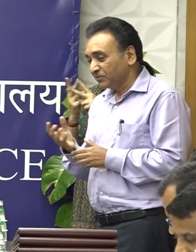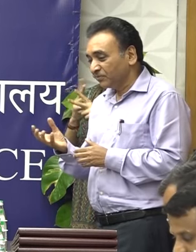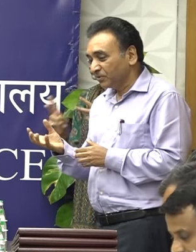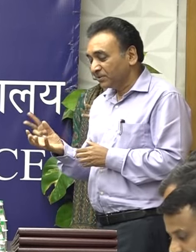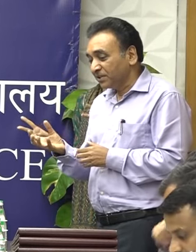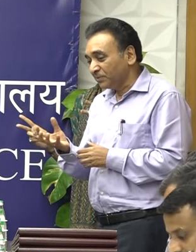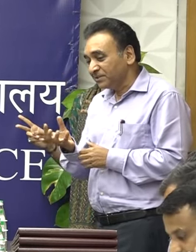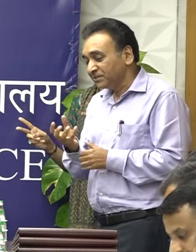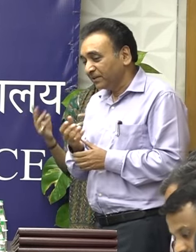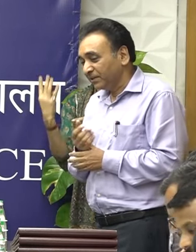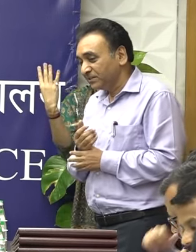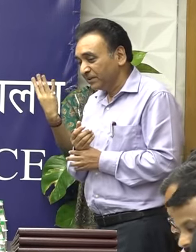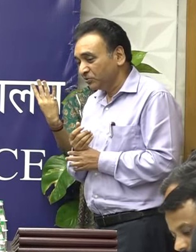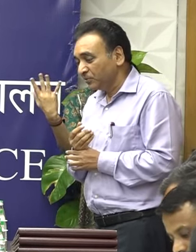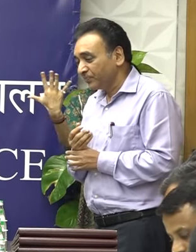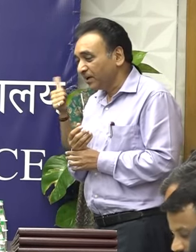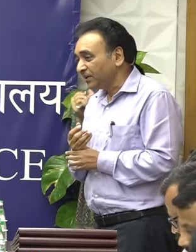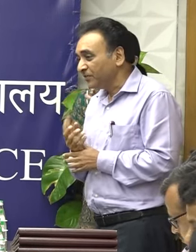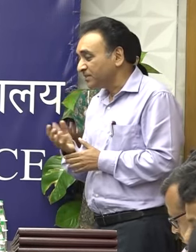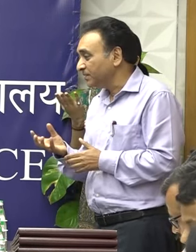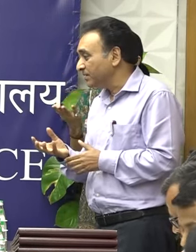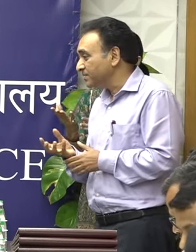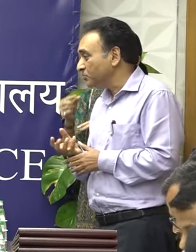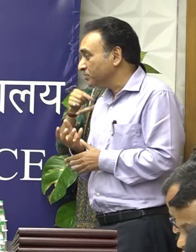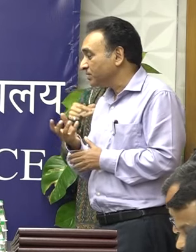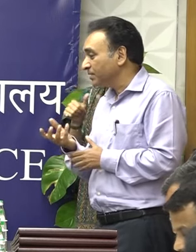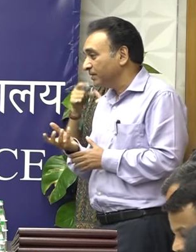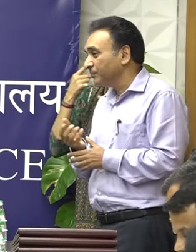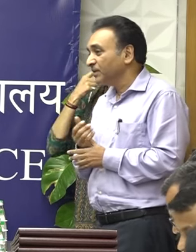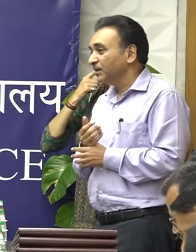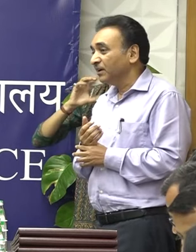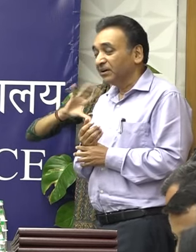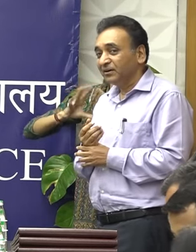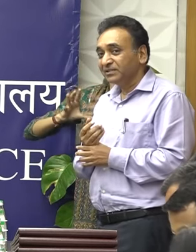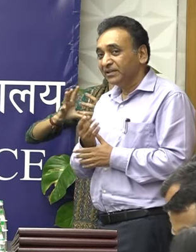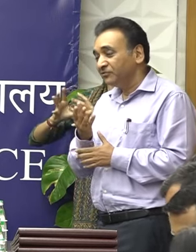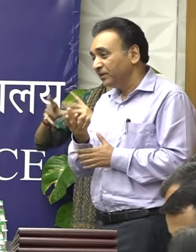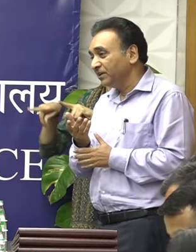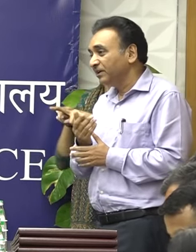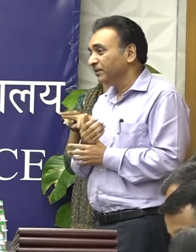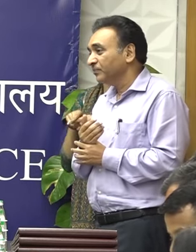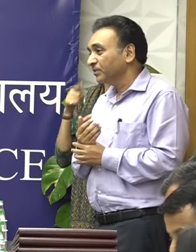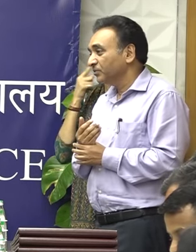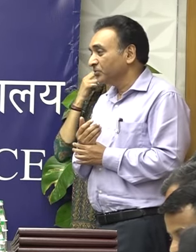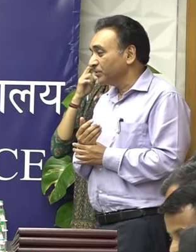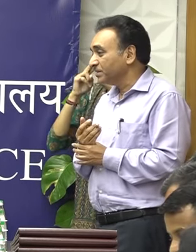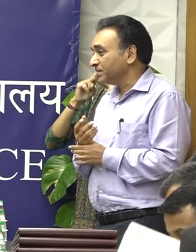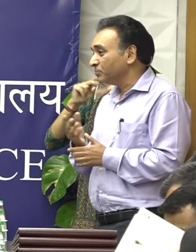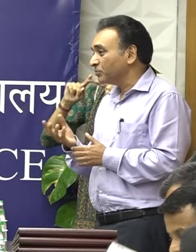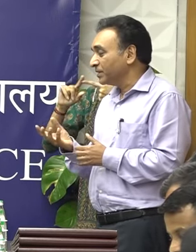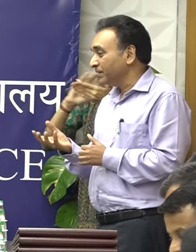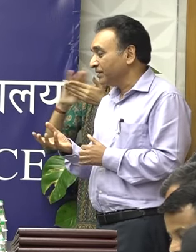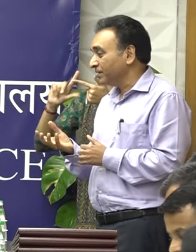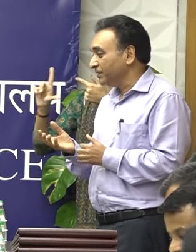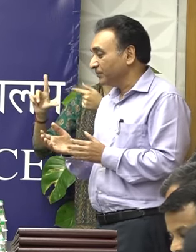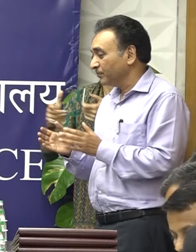आज 4-5 संस्थाएँ ऐसी हैं जो आर्टिफिशियल इंटेलिजेंस यूज़ करके, जैसे इन्फी हील है, उन्होंने सर